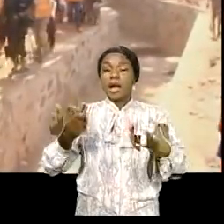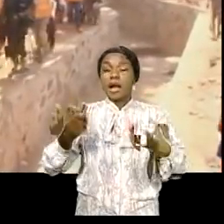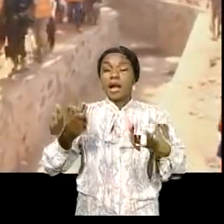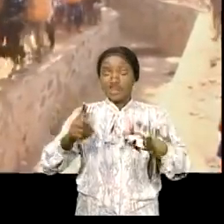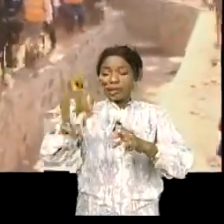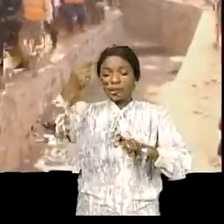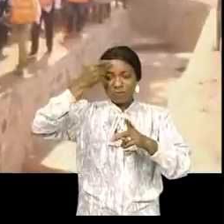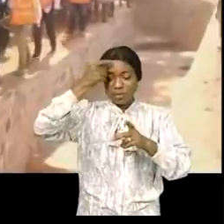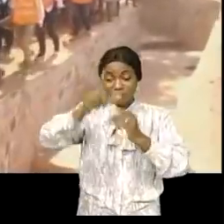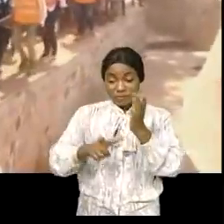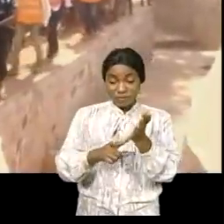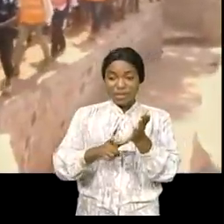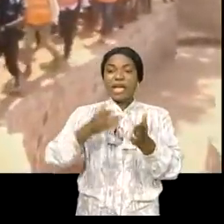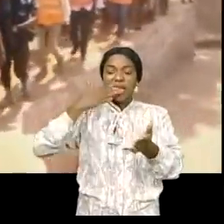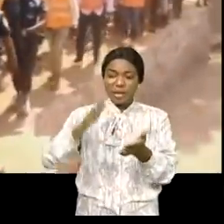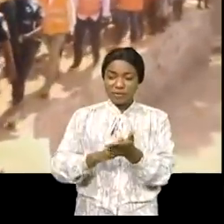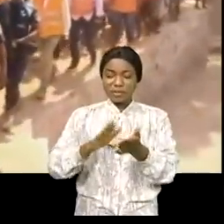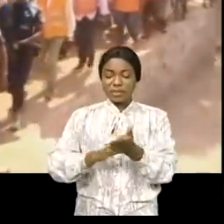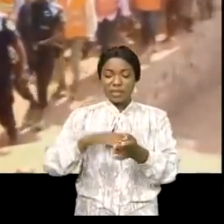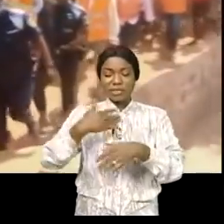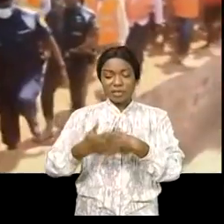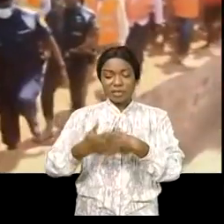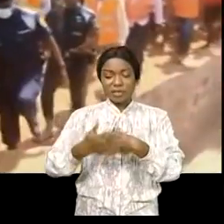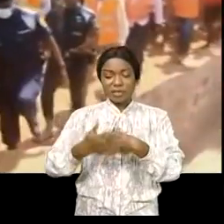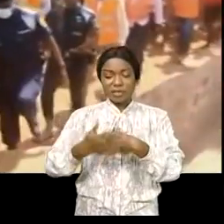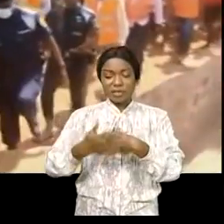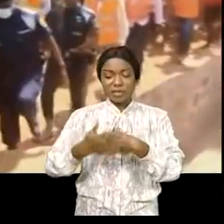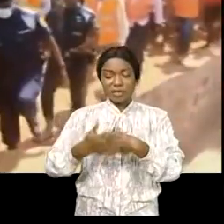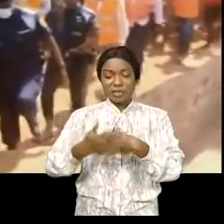de l'intérimaire a félicité les travaux faits qui ont sauvé.